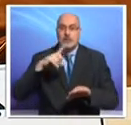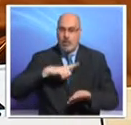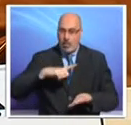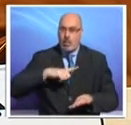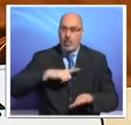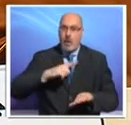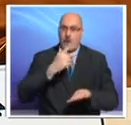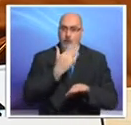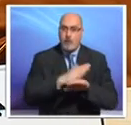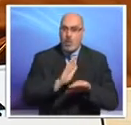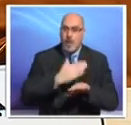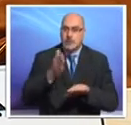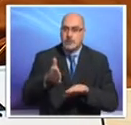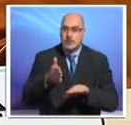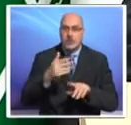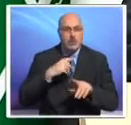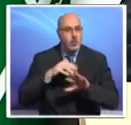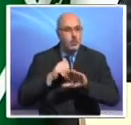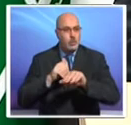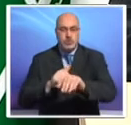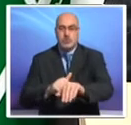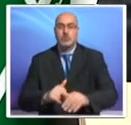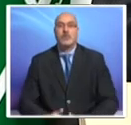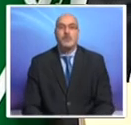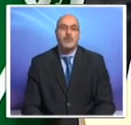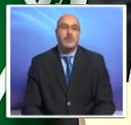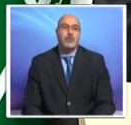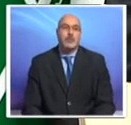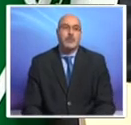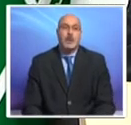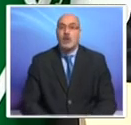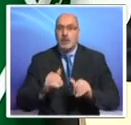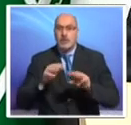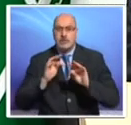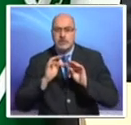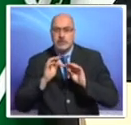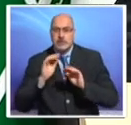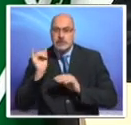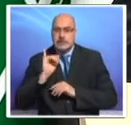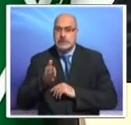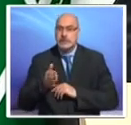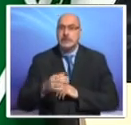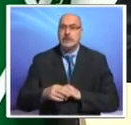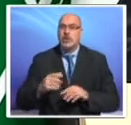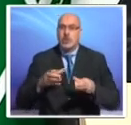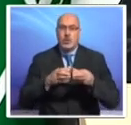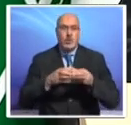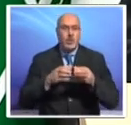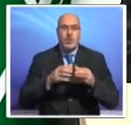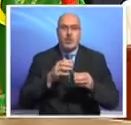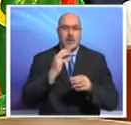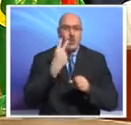للمواطنين وممتلكاتهم، وما دام هناك سعي من قبل هذه المجموعات